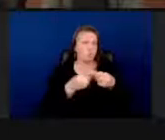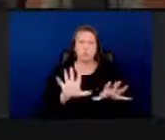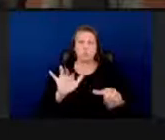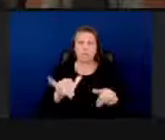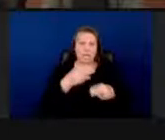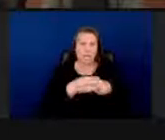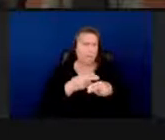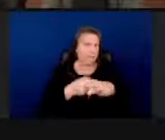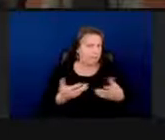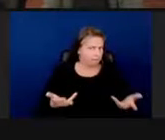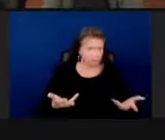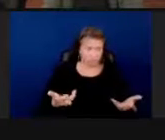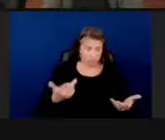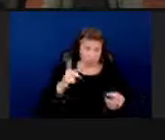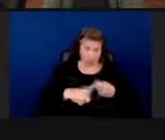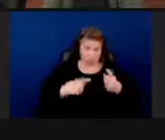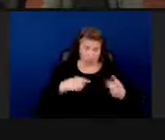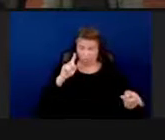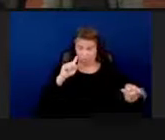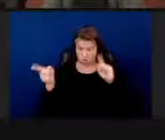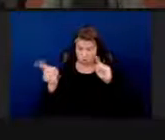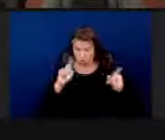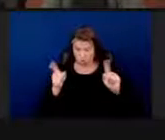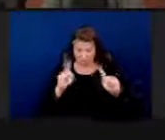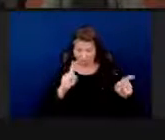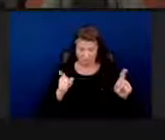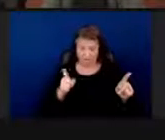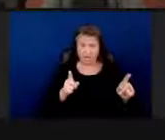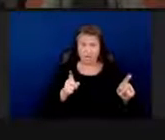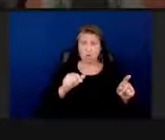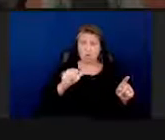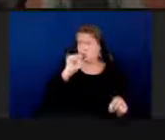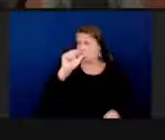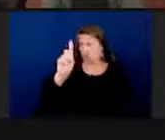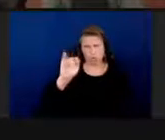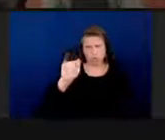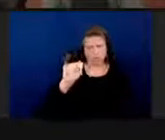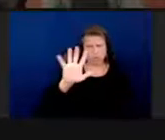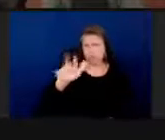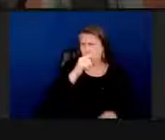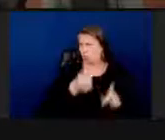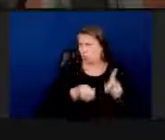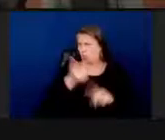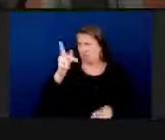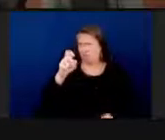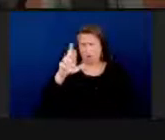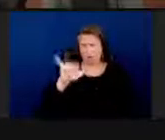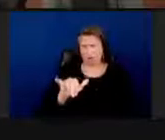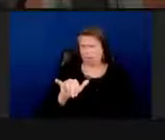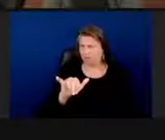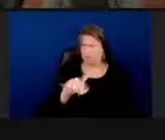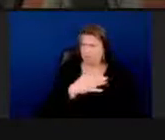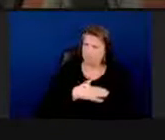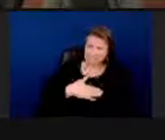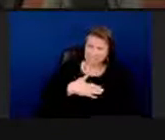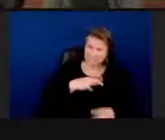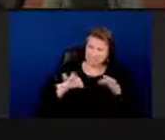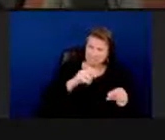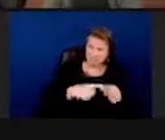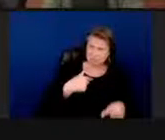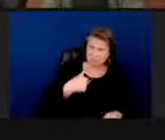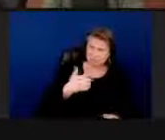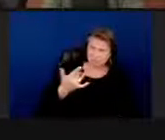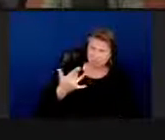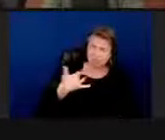هذه العملية بالنسبة لي؟ لأنني ما سمعته هو أنه لا يجب التخلص من هذا الاسم. هل يمكن